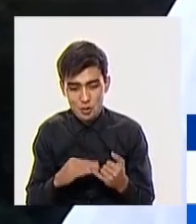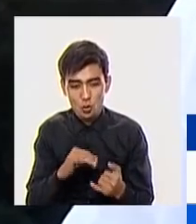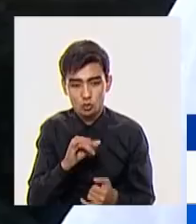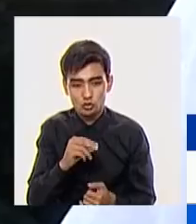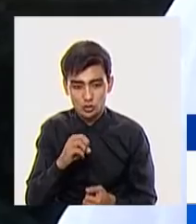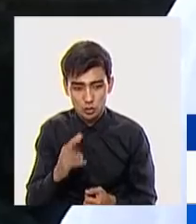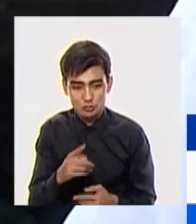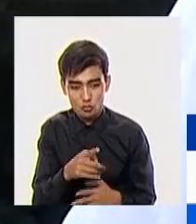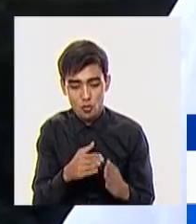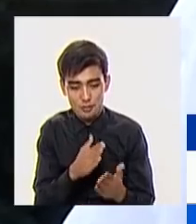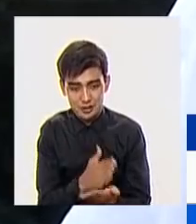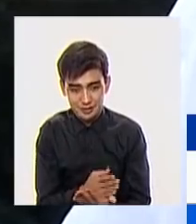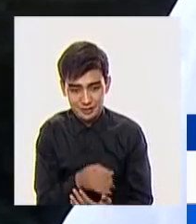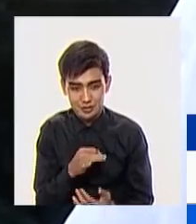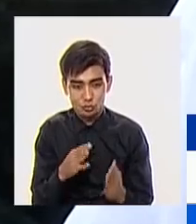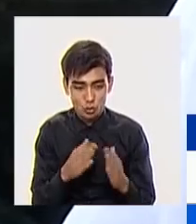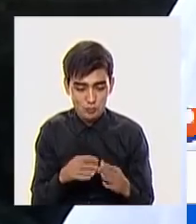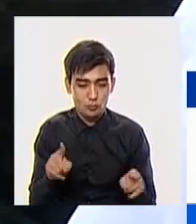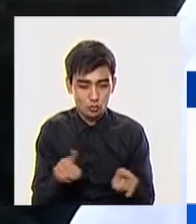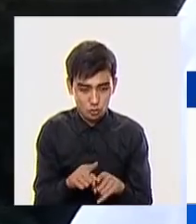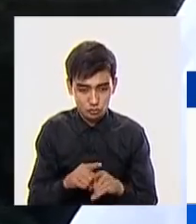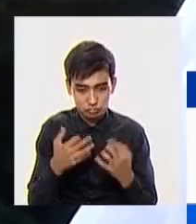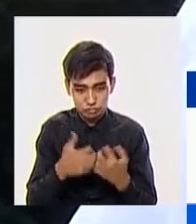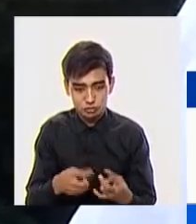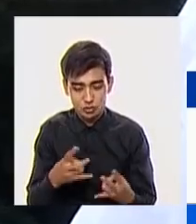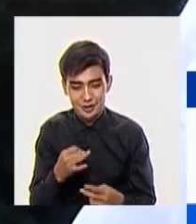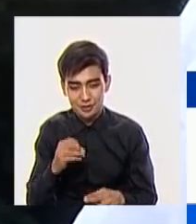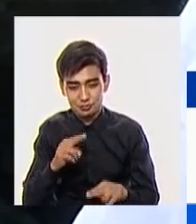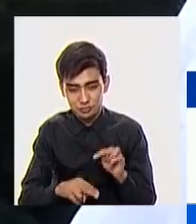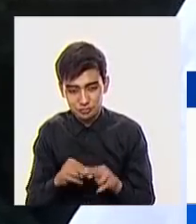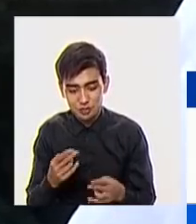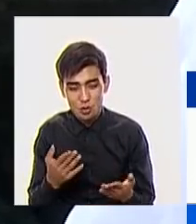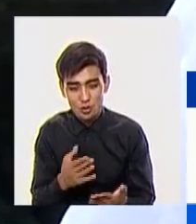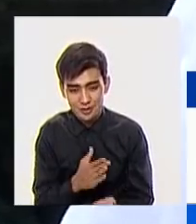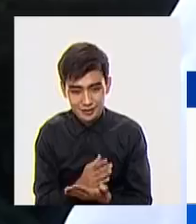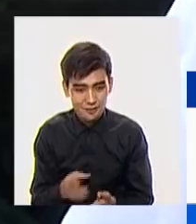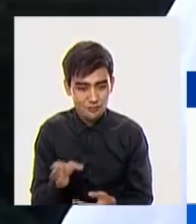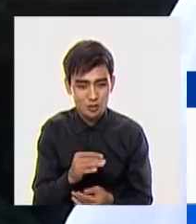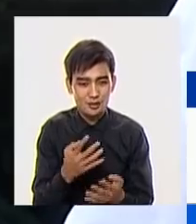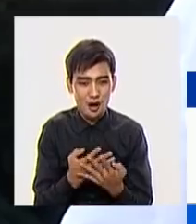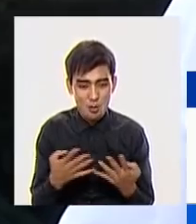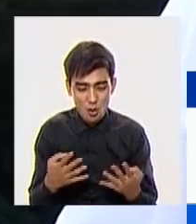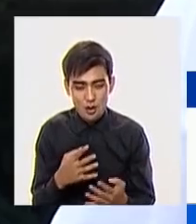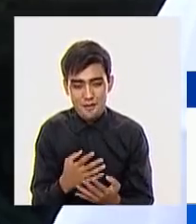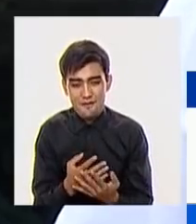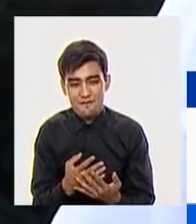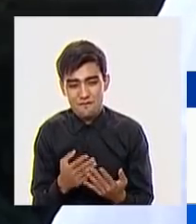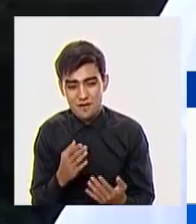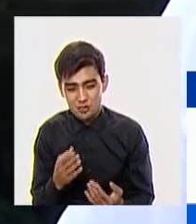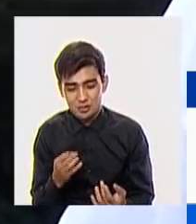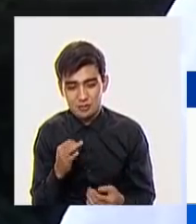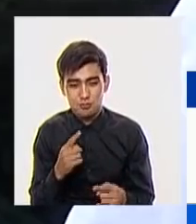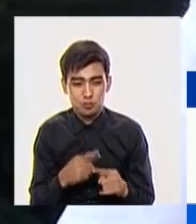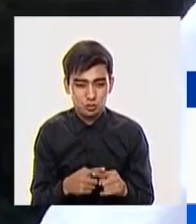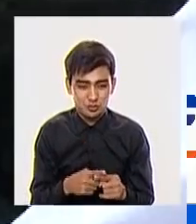нем стоит дом. Соответственно, дом оценивается тоже и все строения, которые имеются на участке. Там забор, ворота и плюс,